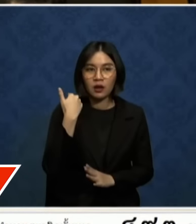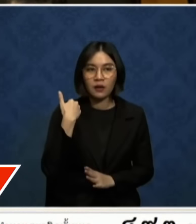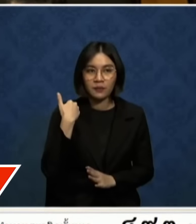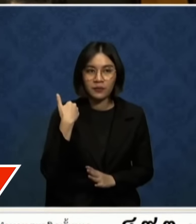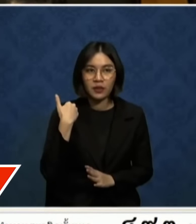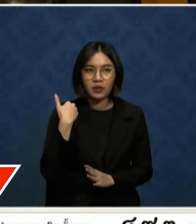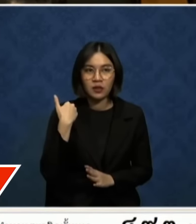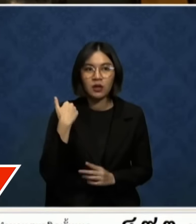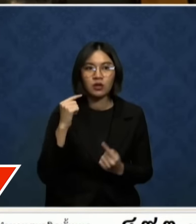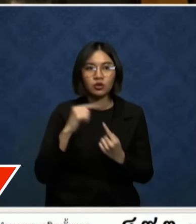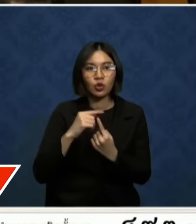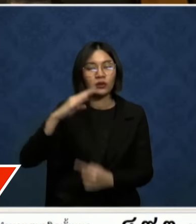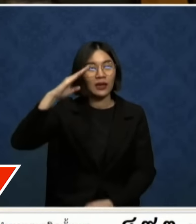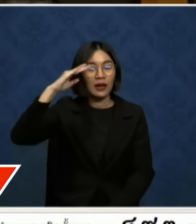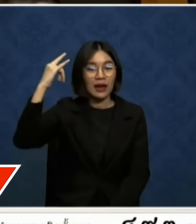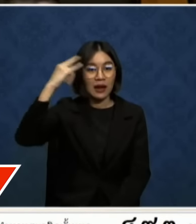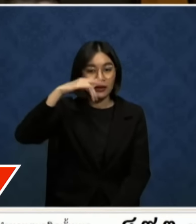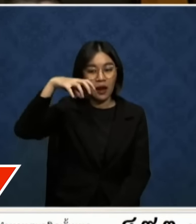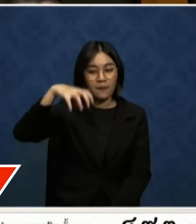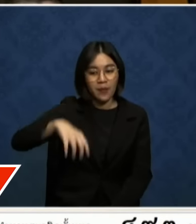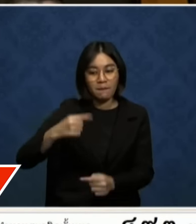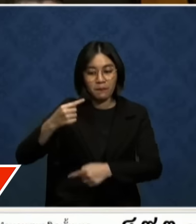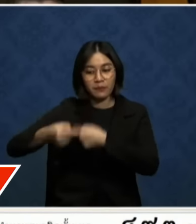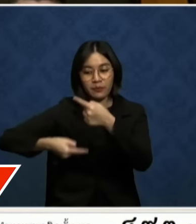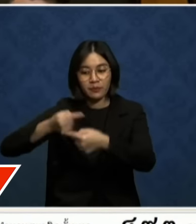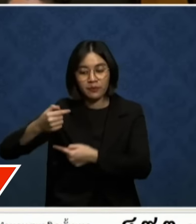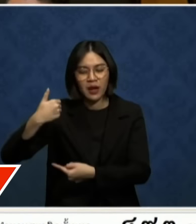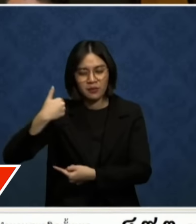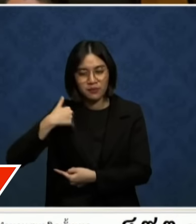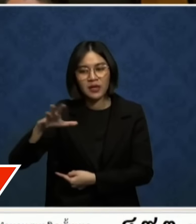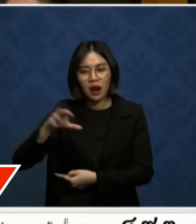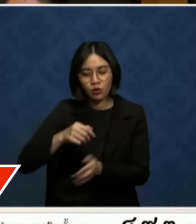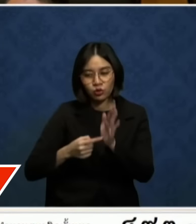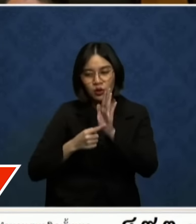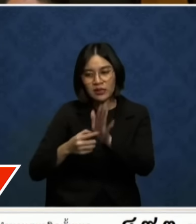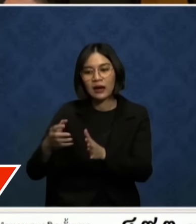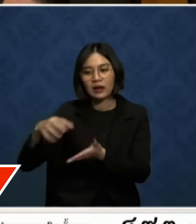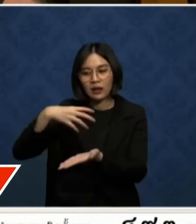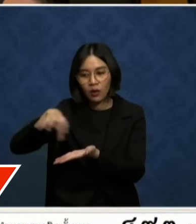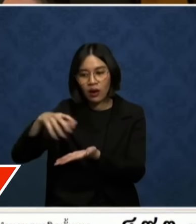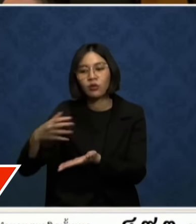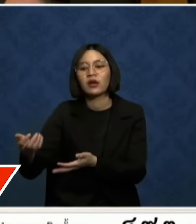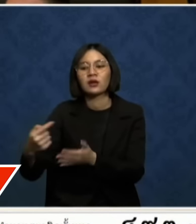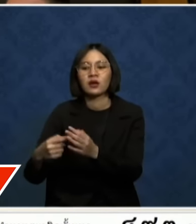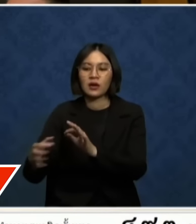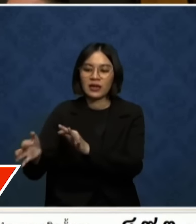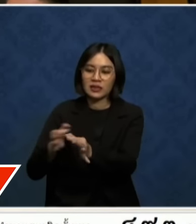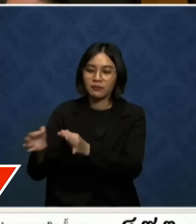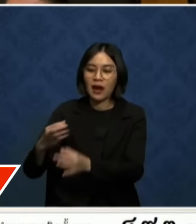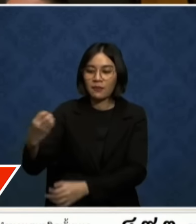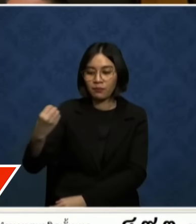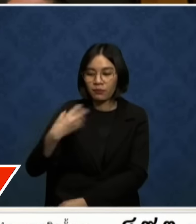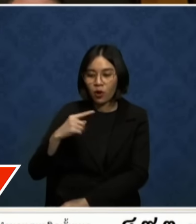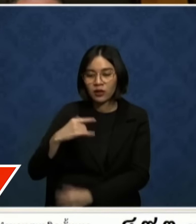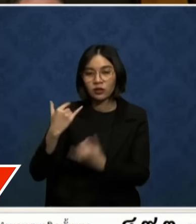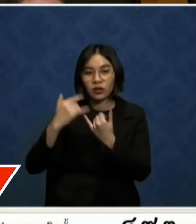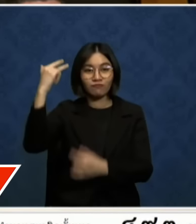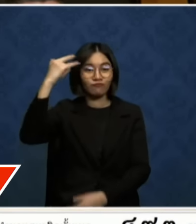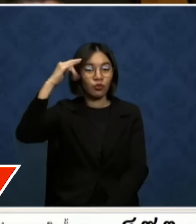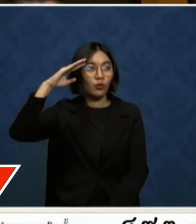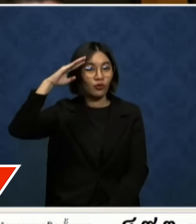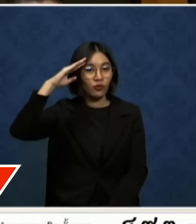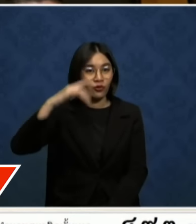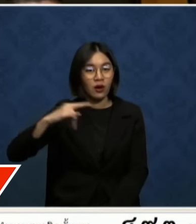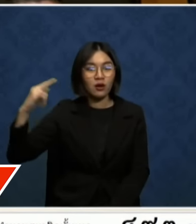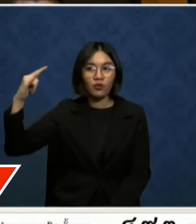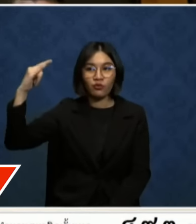ยเดินทางไปที่กองทัพอากาศแล้วก็ได้มีการหยิบยกในเรื่องนี้นะครับแล้วเราก็ได้รับคำอธิบายว่าทางกองทัพอากาศนะครับก็จะพยายามนำเครื่องบินในการ